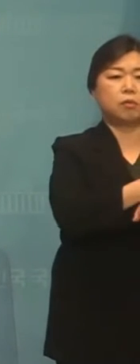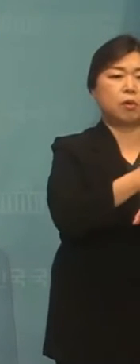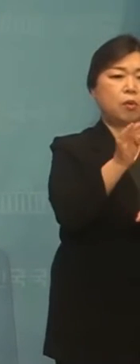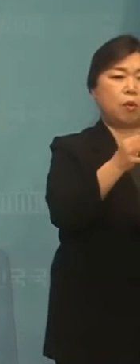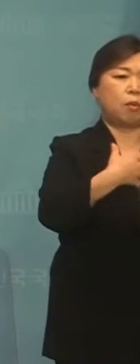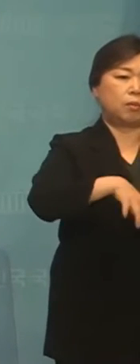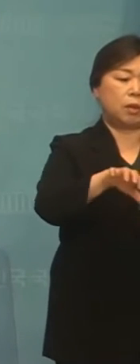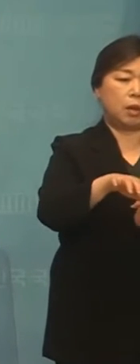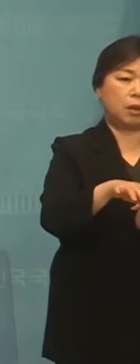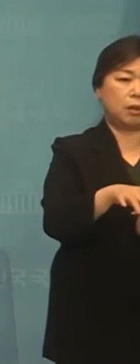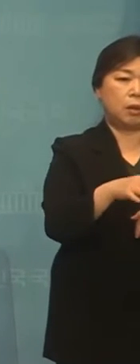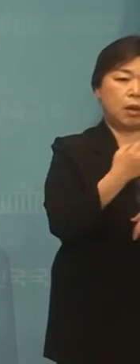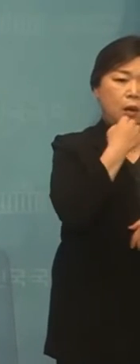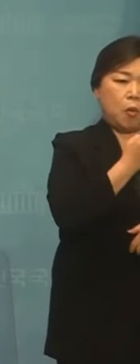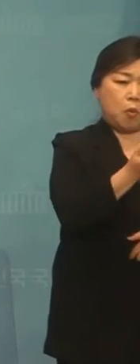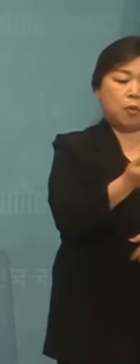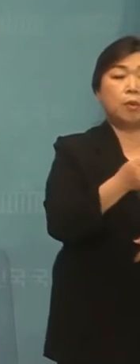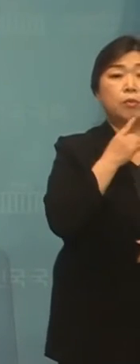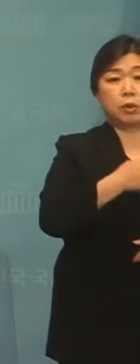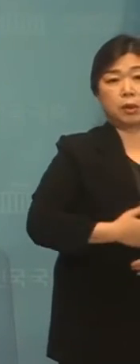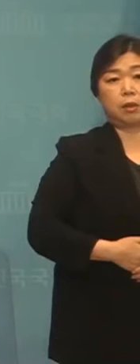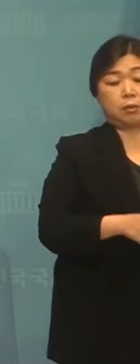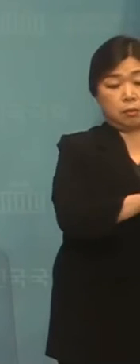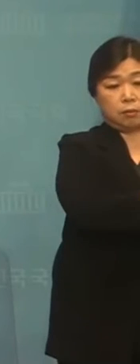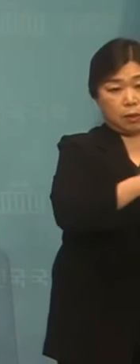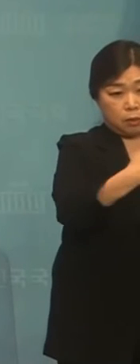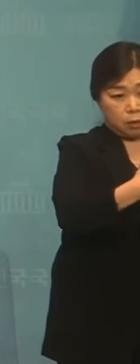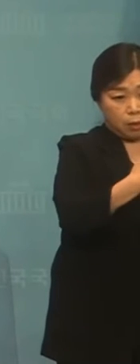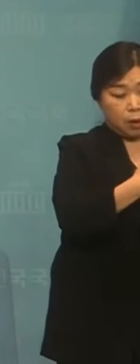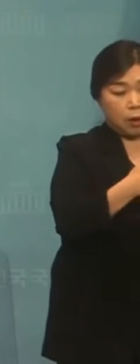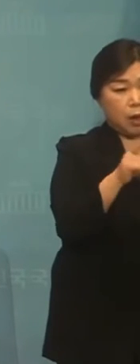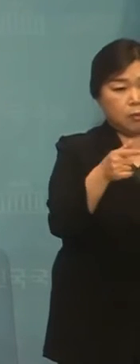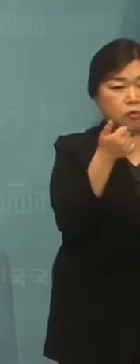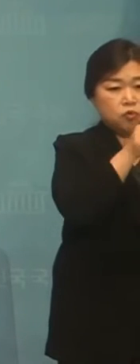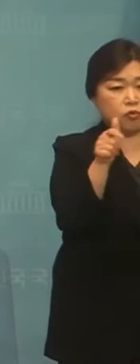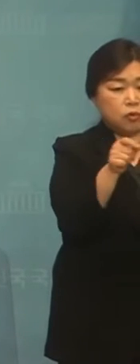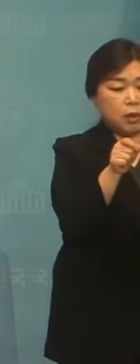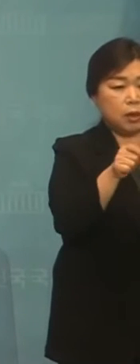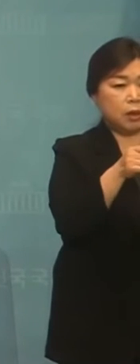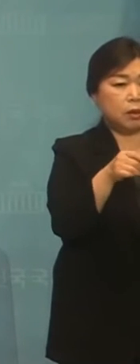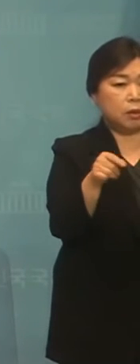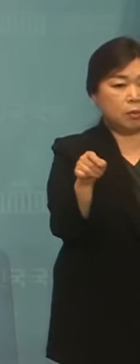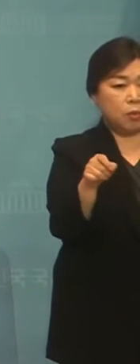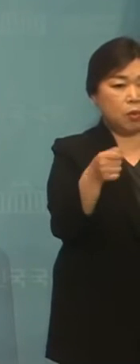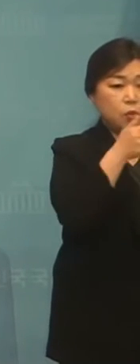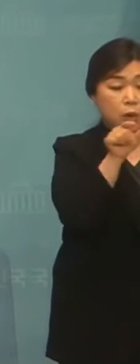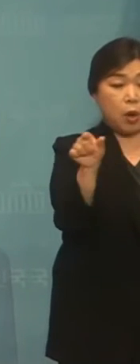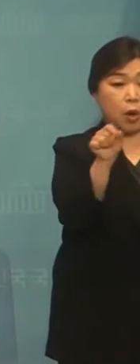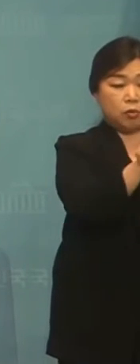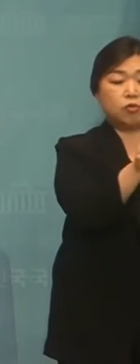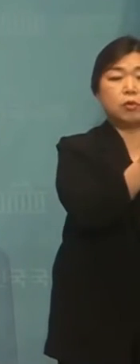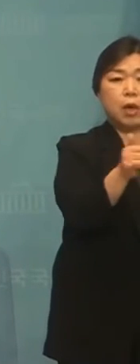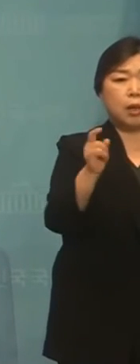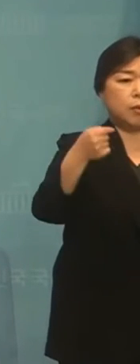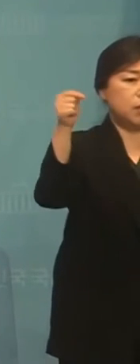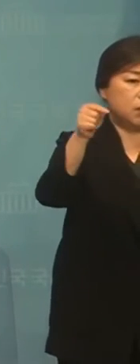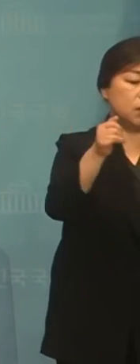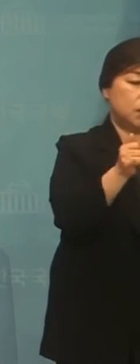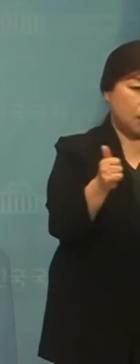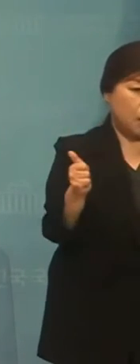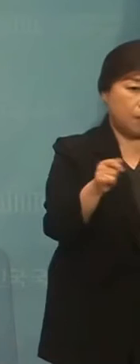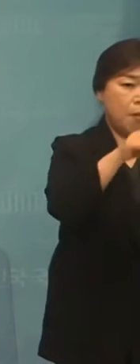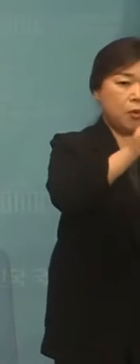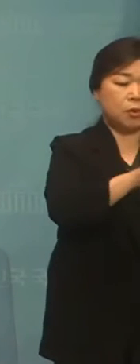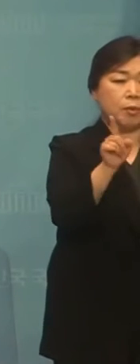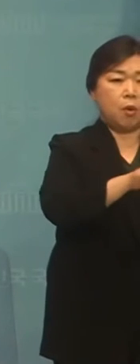분양권을 매매하는 사람들일 뿐입니다. 특혜 분양의 중개자 또는 지시자를 찾아야 합니다. 어떤 목적과 내부